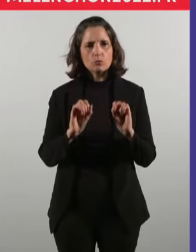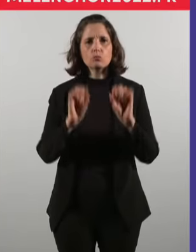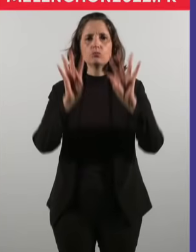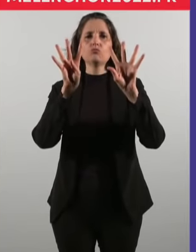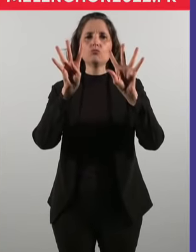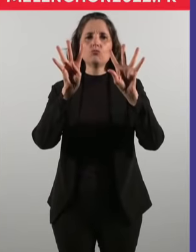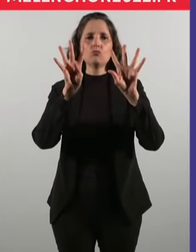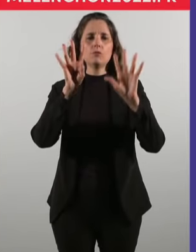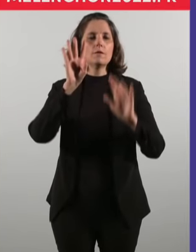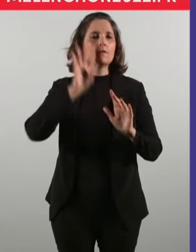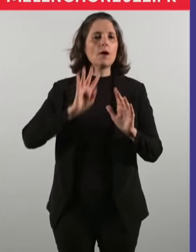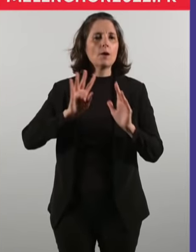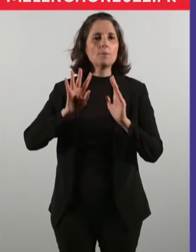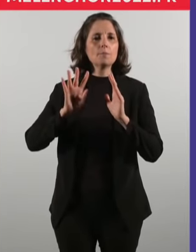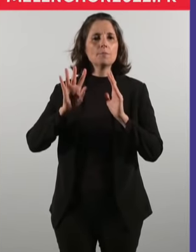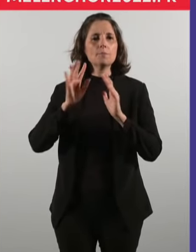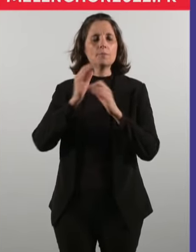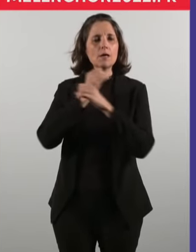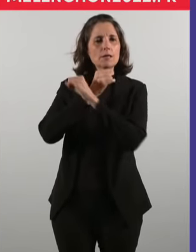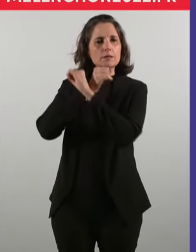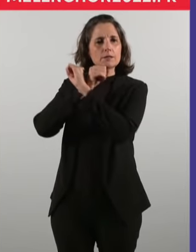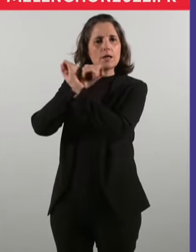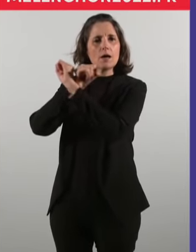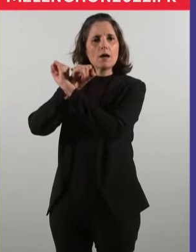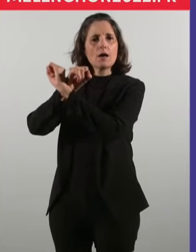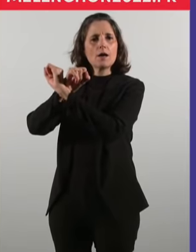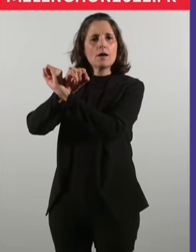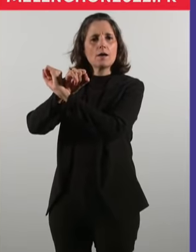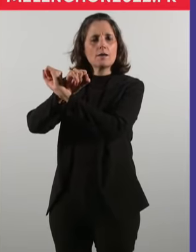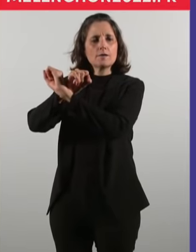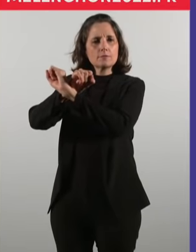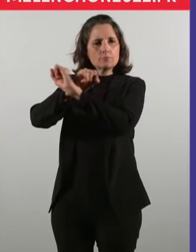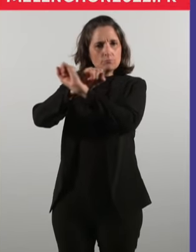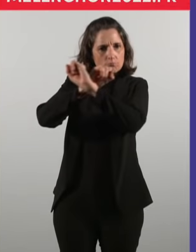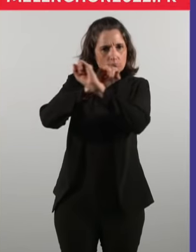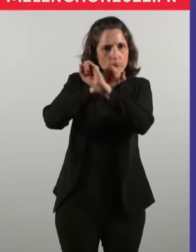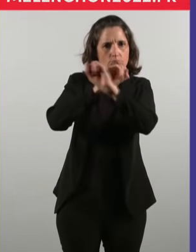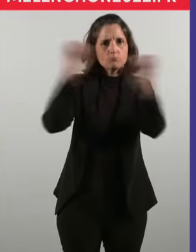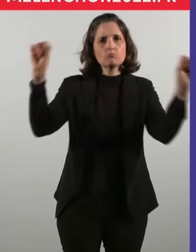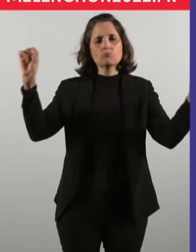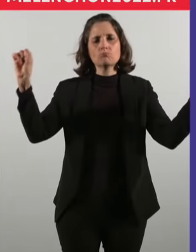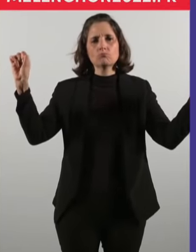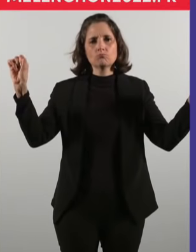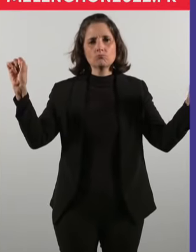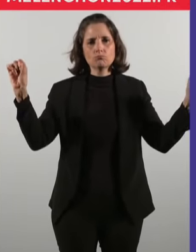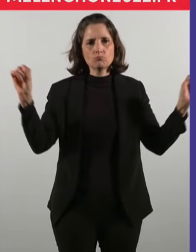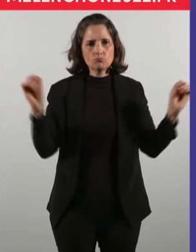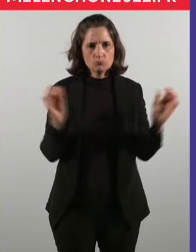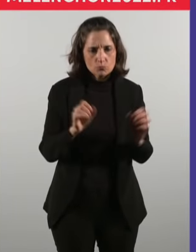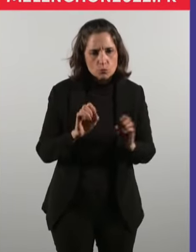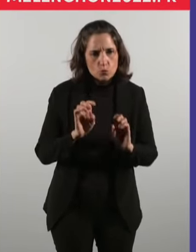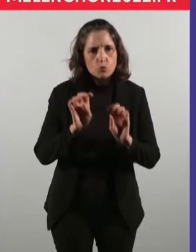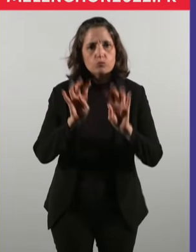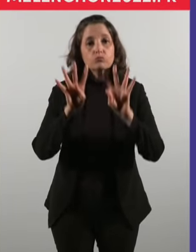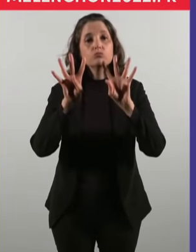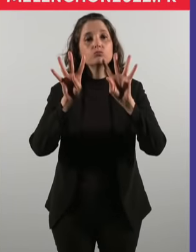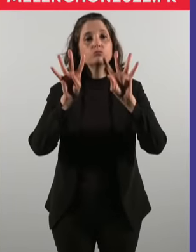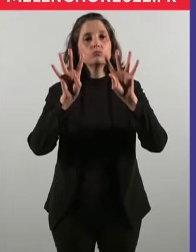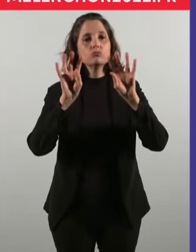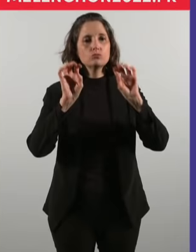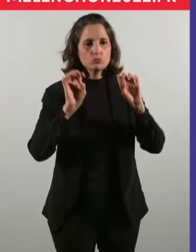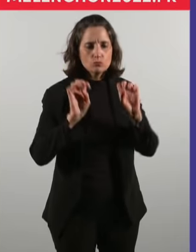esclaves, et brisons nos entraves. Debout,